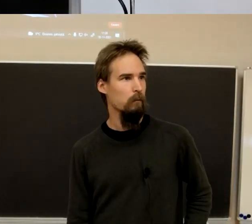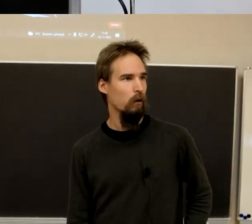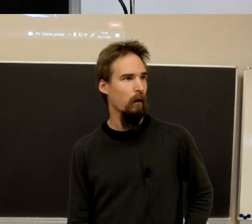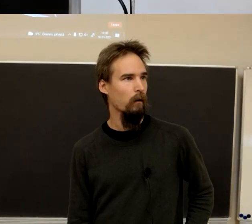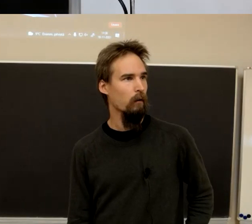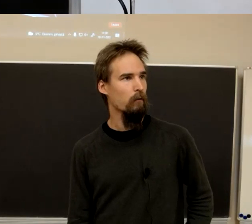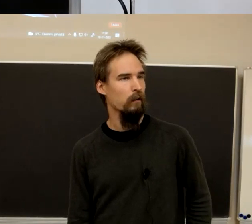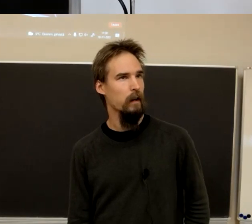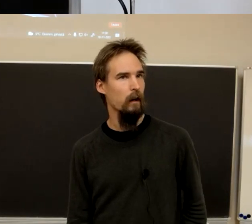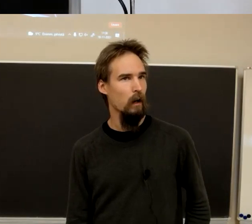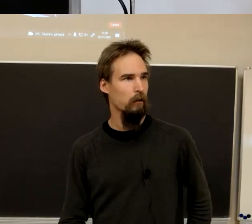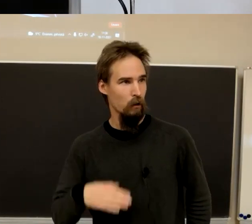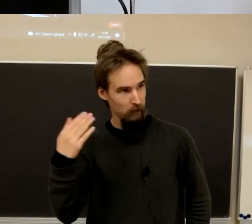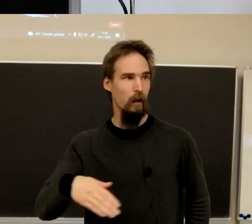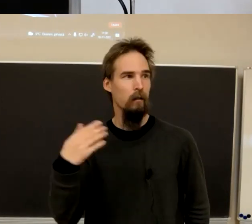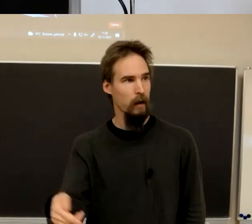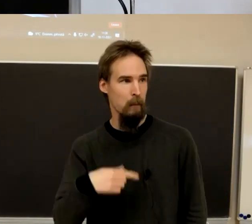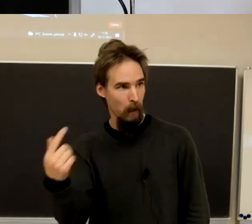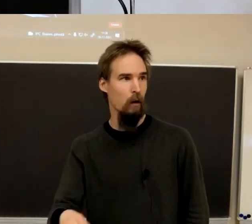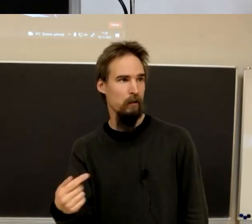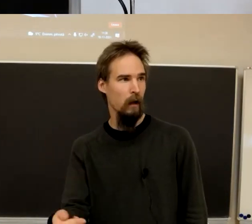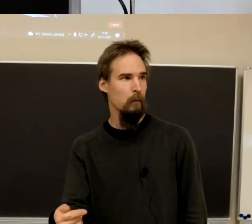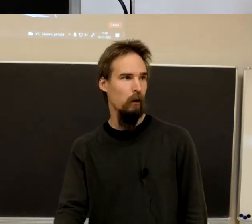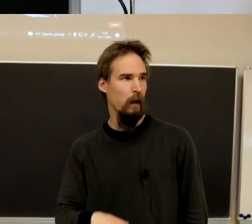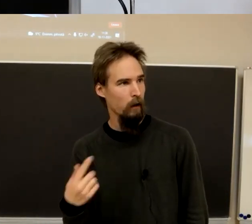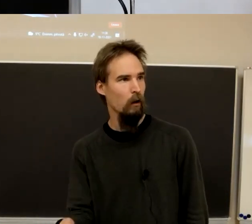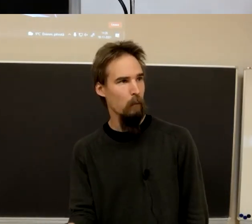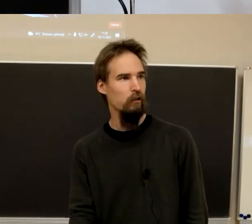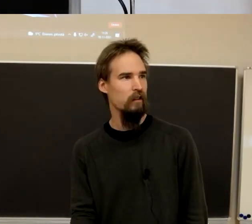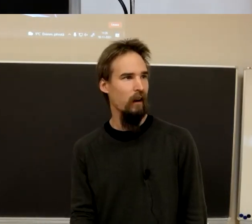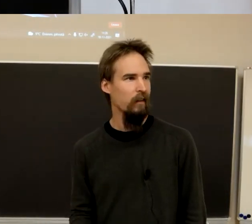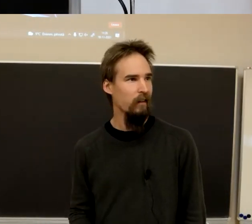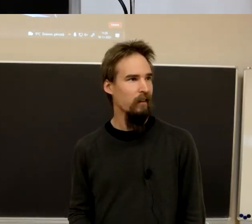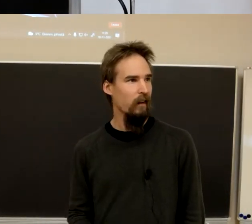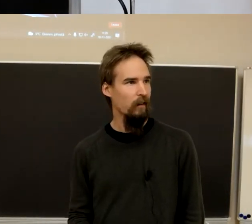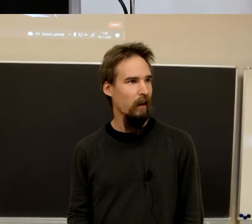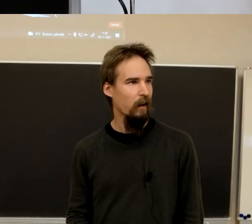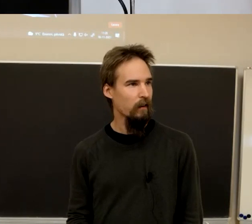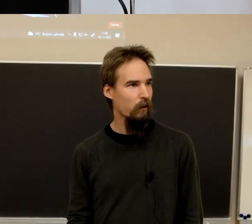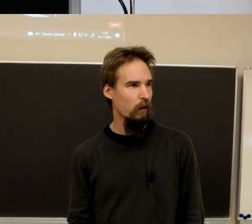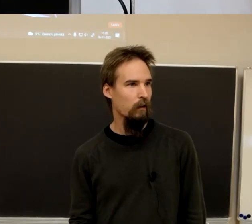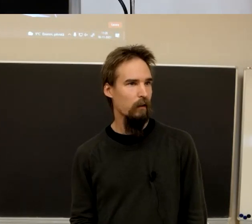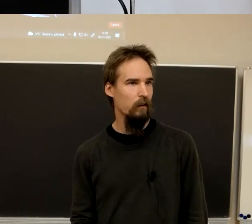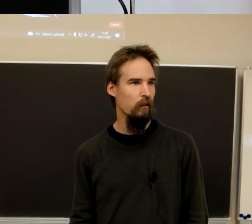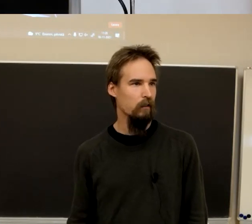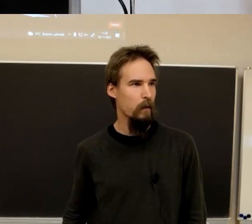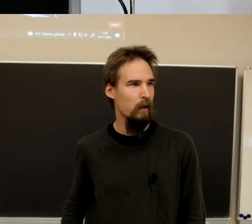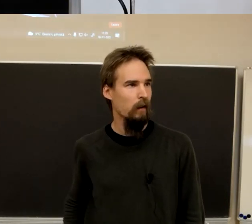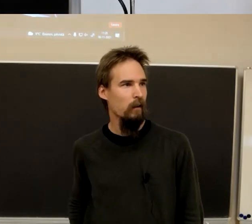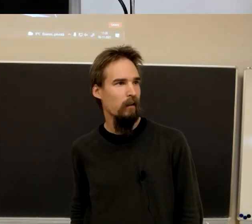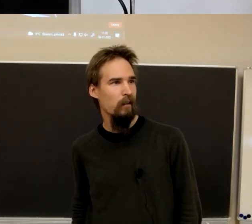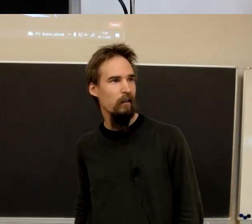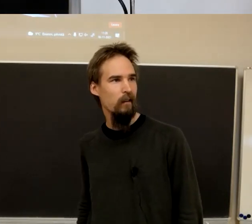Jostain psykefestareilla olevasta tyypistä, joka vaan rämplää omista psykedeelikokemuksistaan ja tälleen, niin voi olla